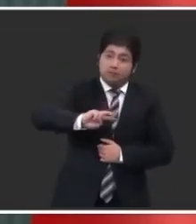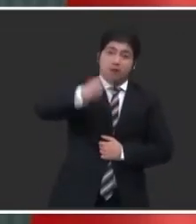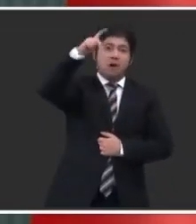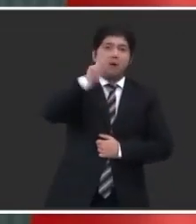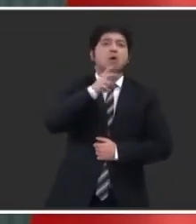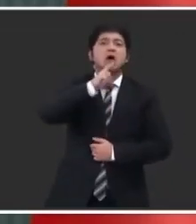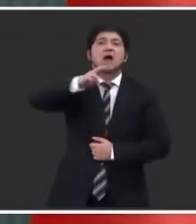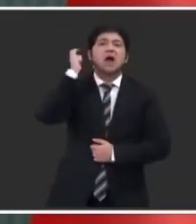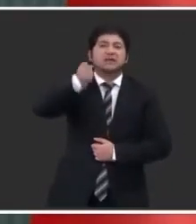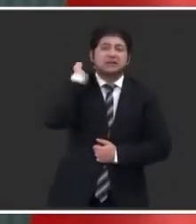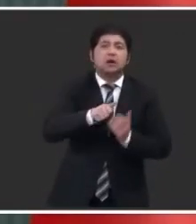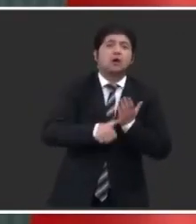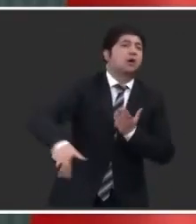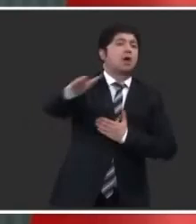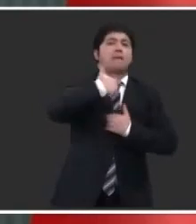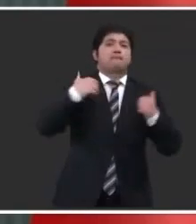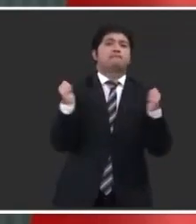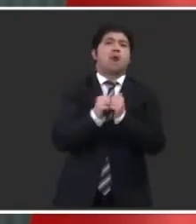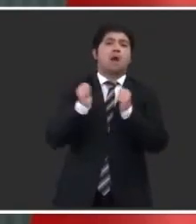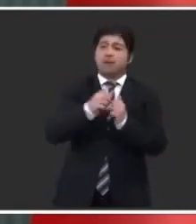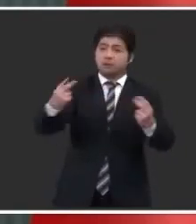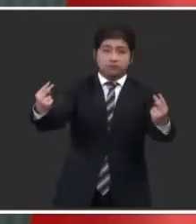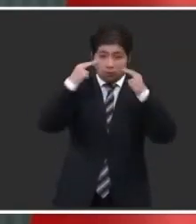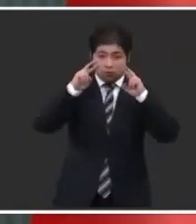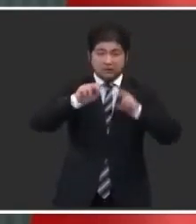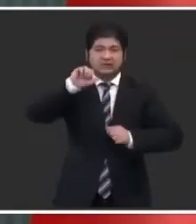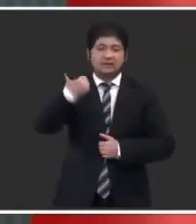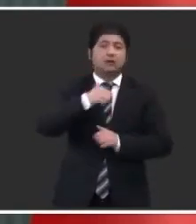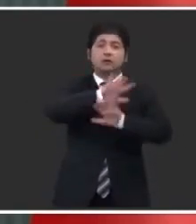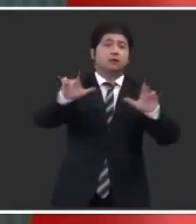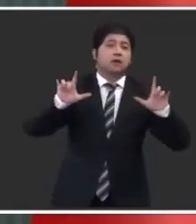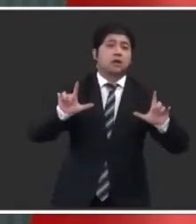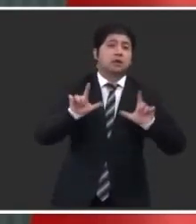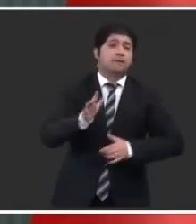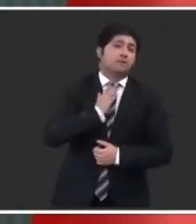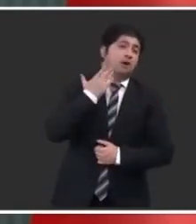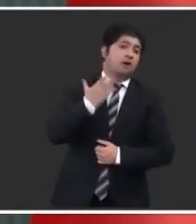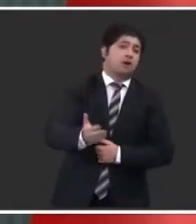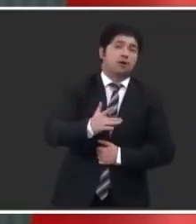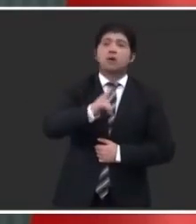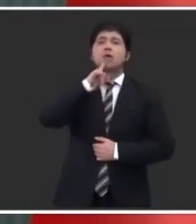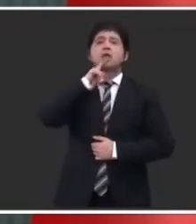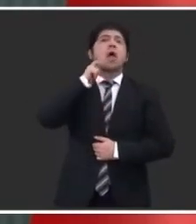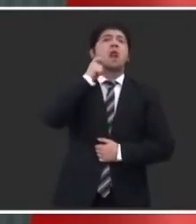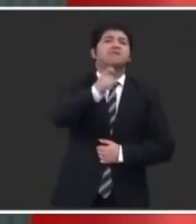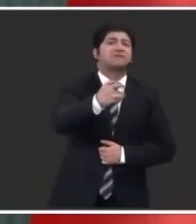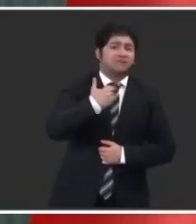kararlılığı hep birlikte ortaya koyduğumuzu göstermeye ihtiyacımız var teklifimiz